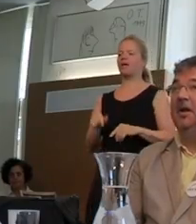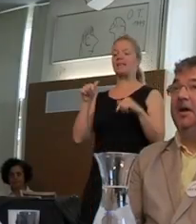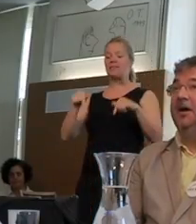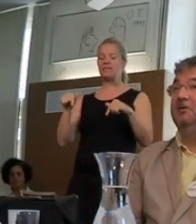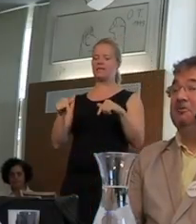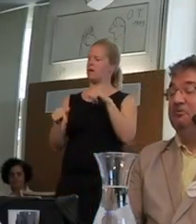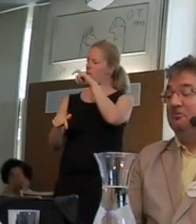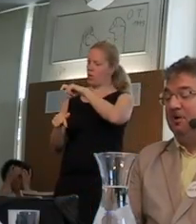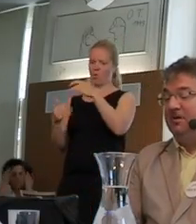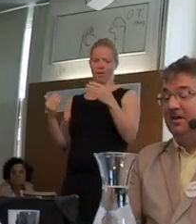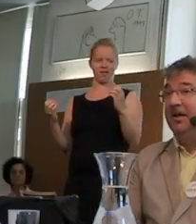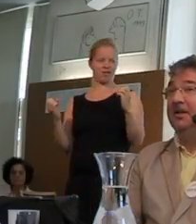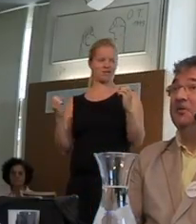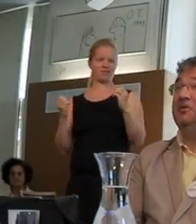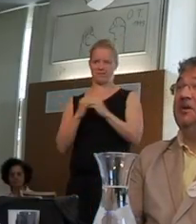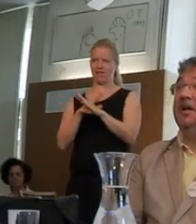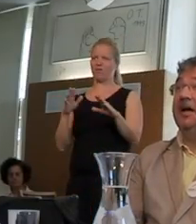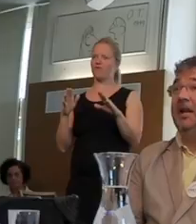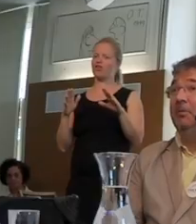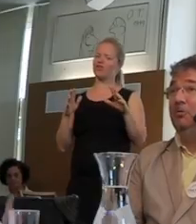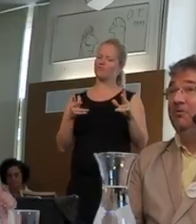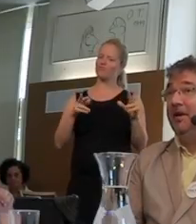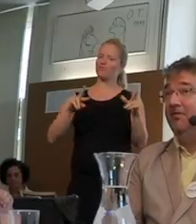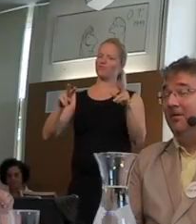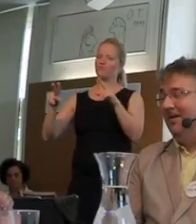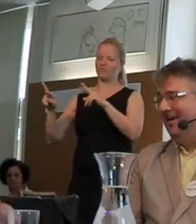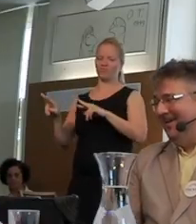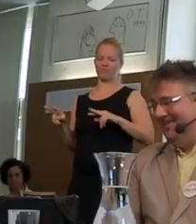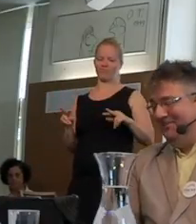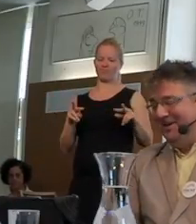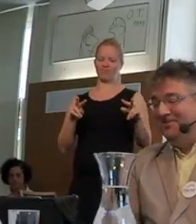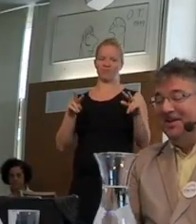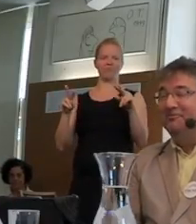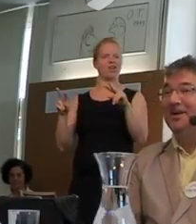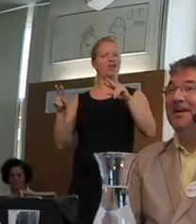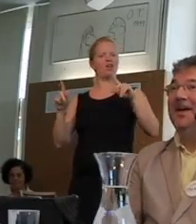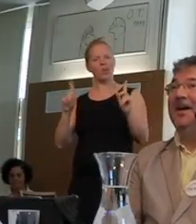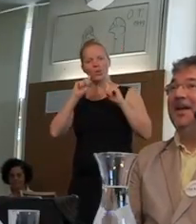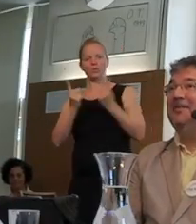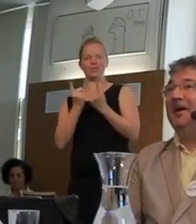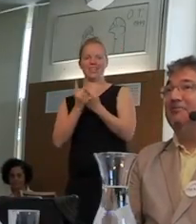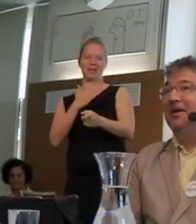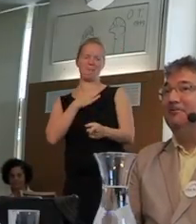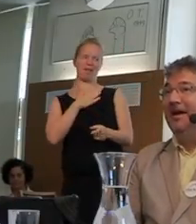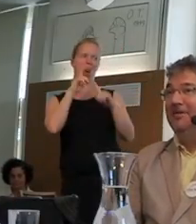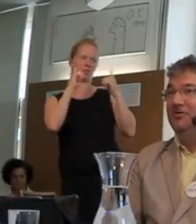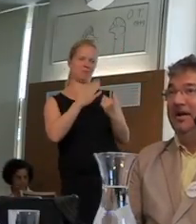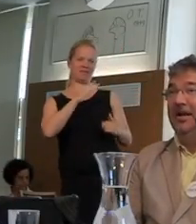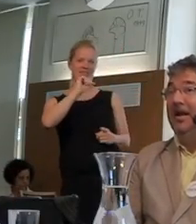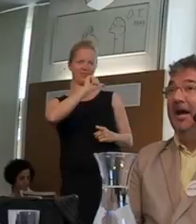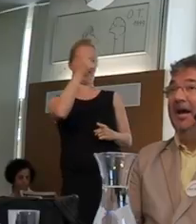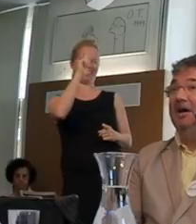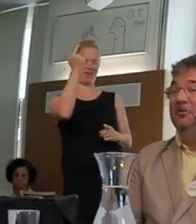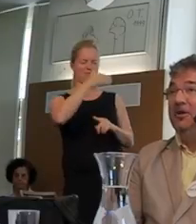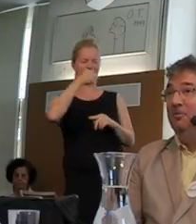kurzweilig vor sich geht und vor sich gehen kann. Aber kurzweilig ist schon mein Stichwort. Die Zeit vergeht wahnsinnig